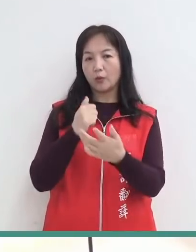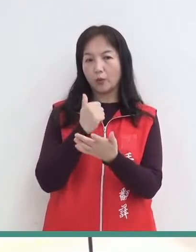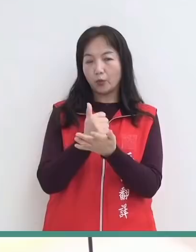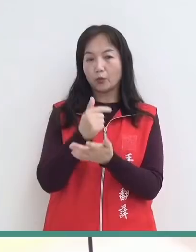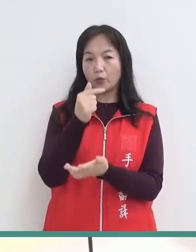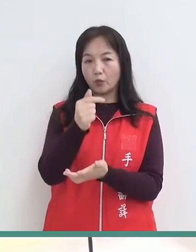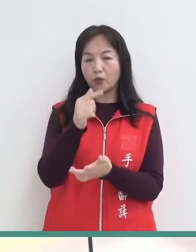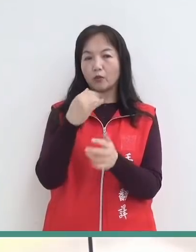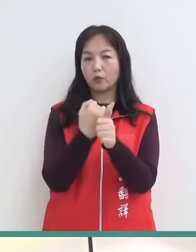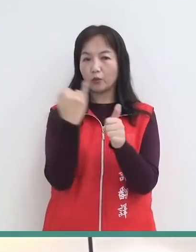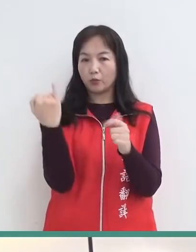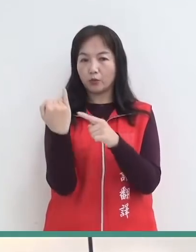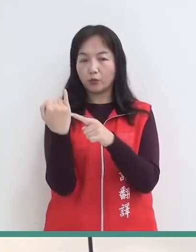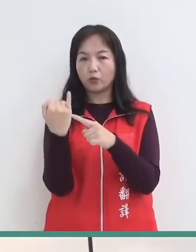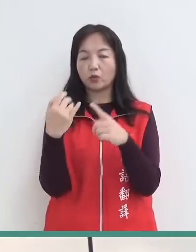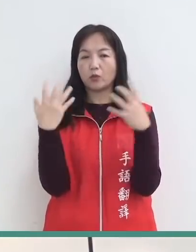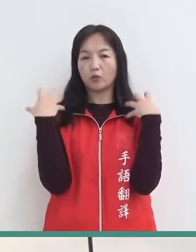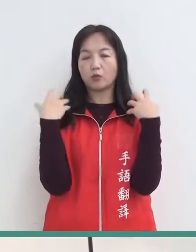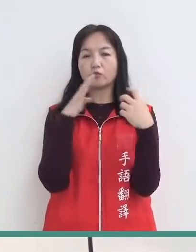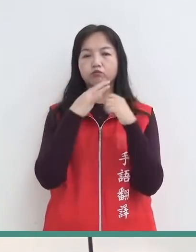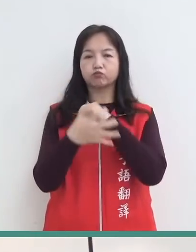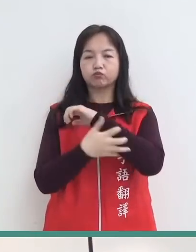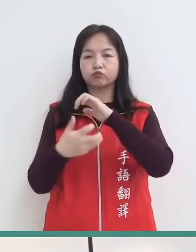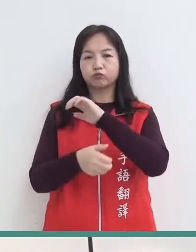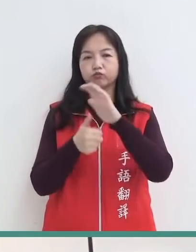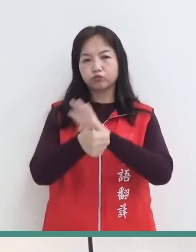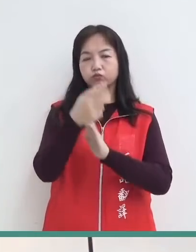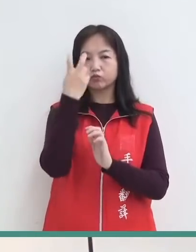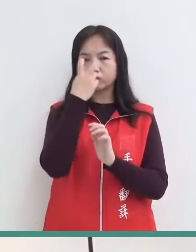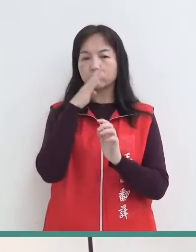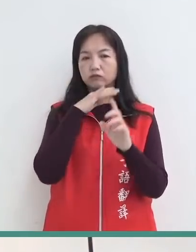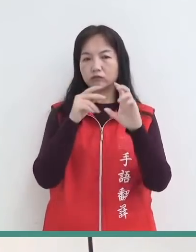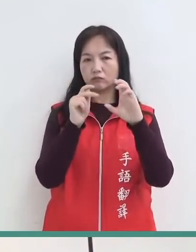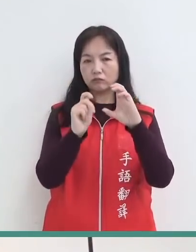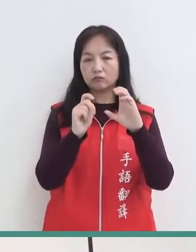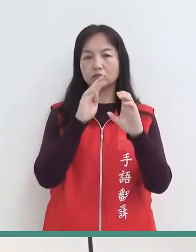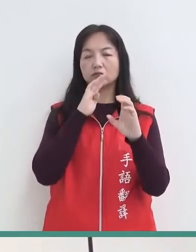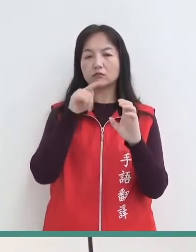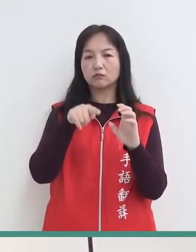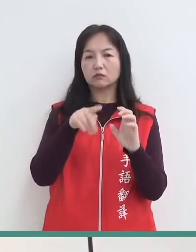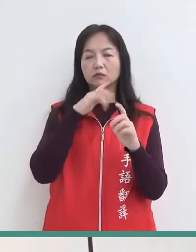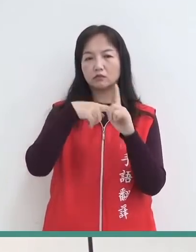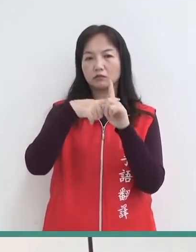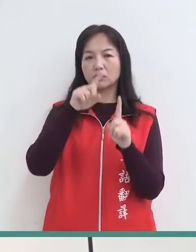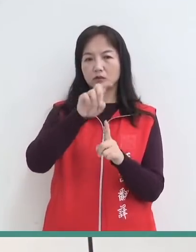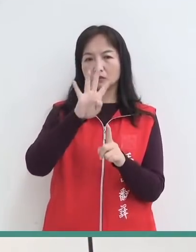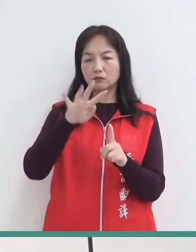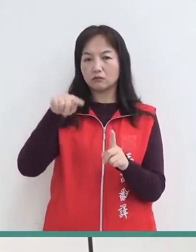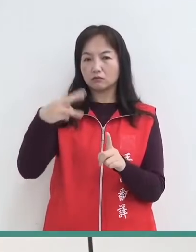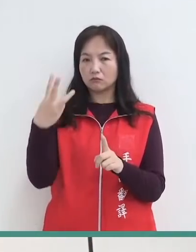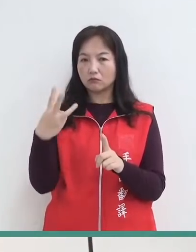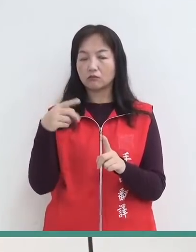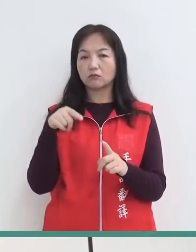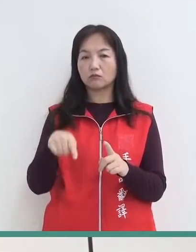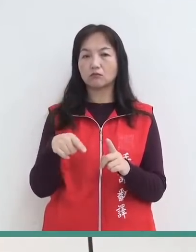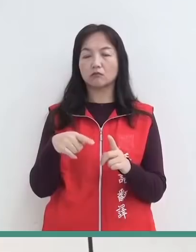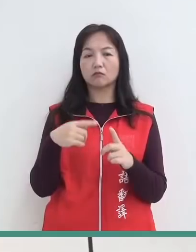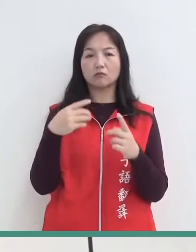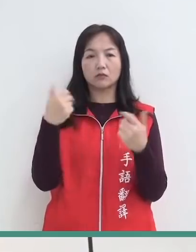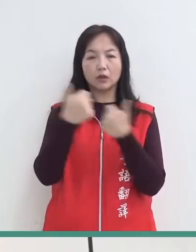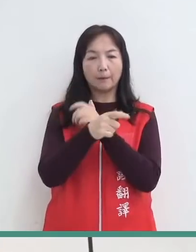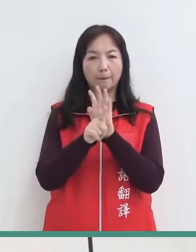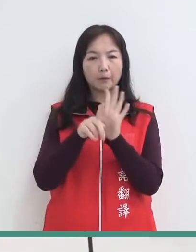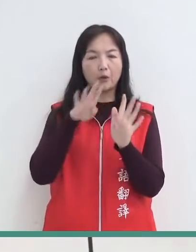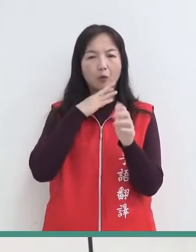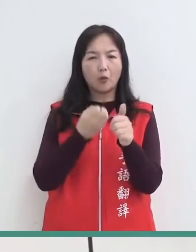的妻子，担任照护员，他的 CT 值是 14.3， 也就是说他在高度